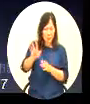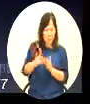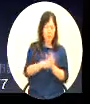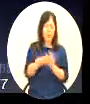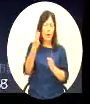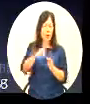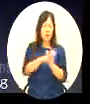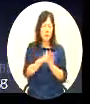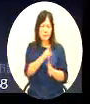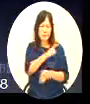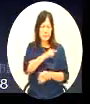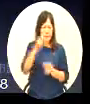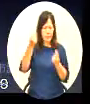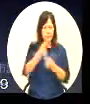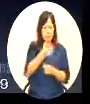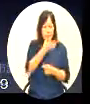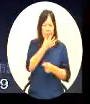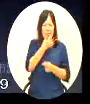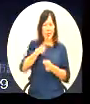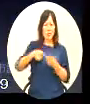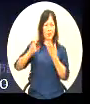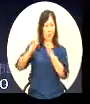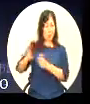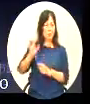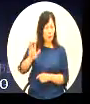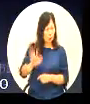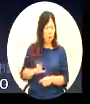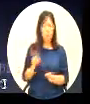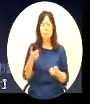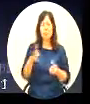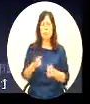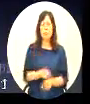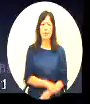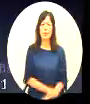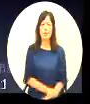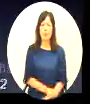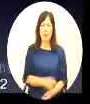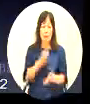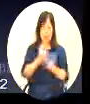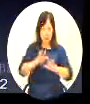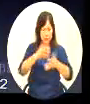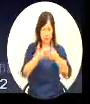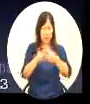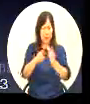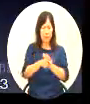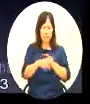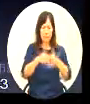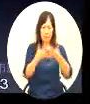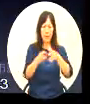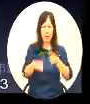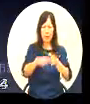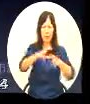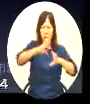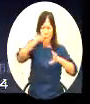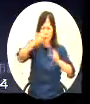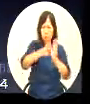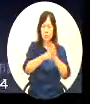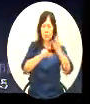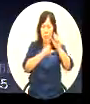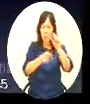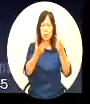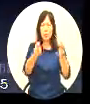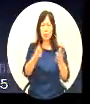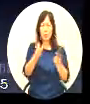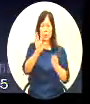担心自己好像跟别人不一样。好，那我想今年美国奥巴马总统他在五月份也做了